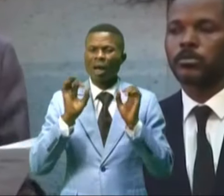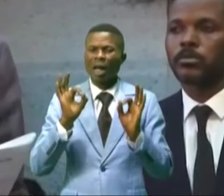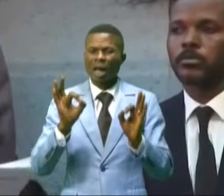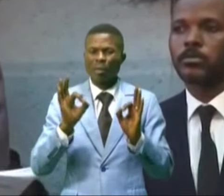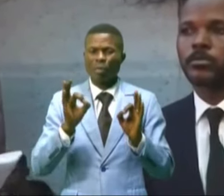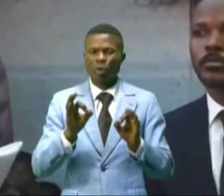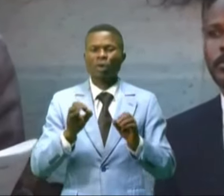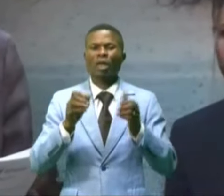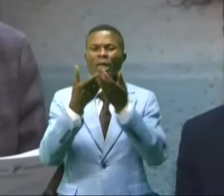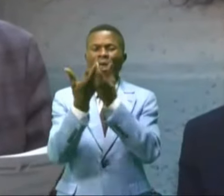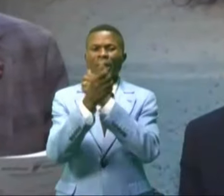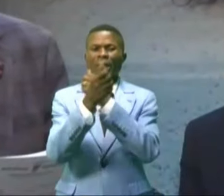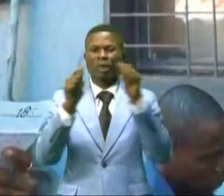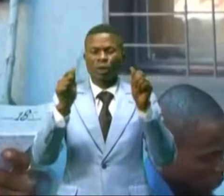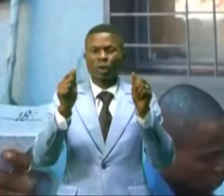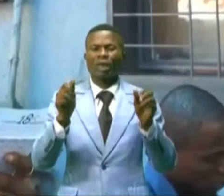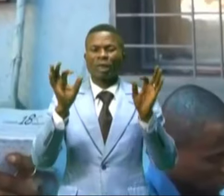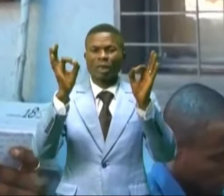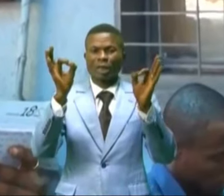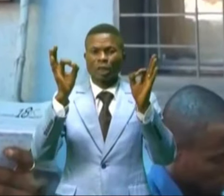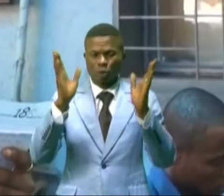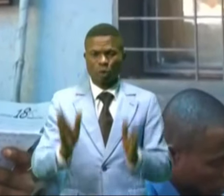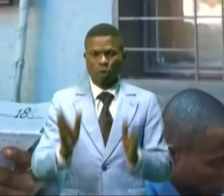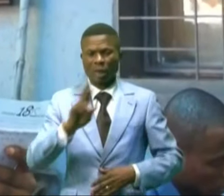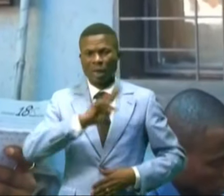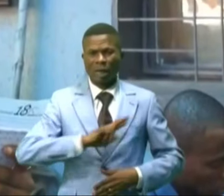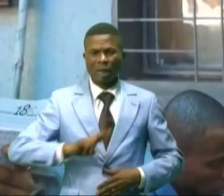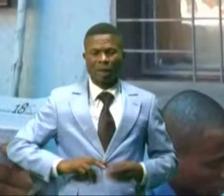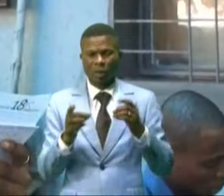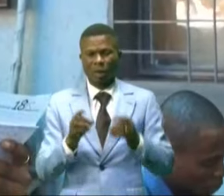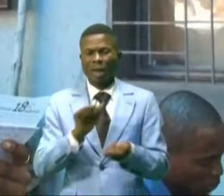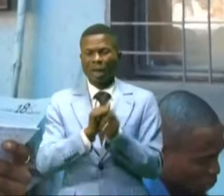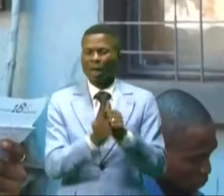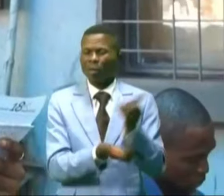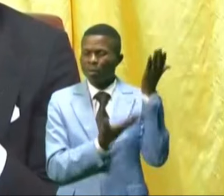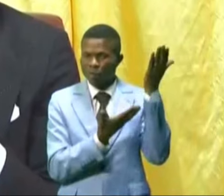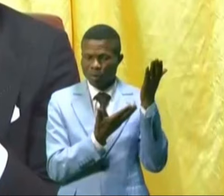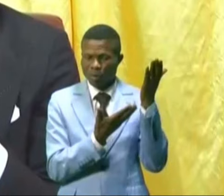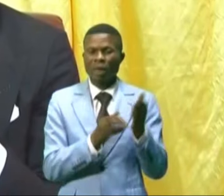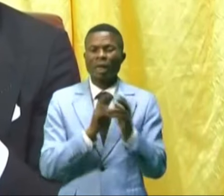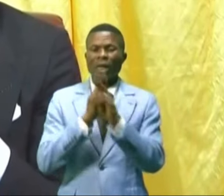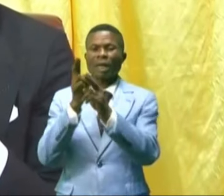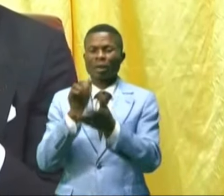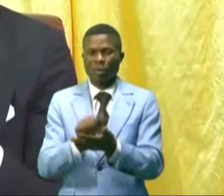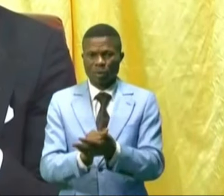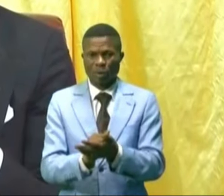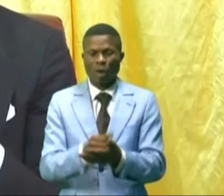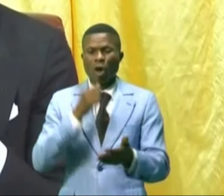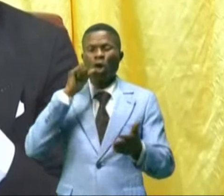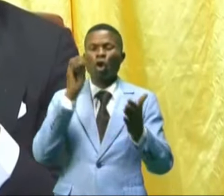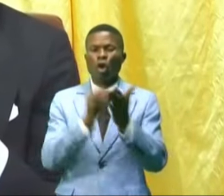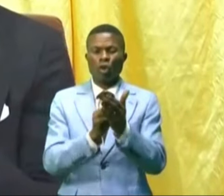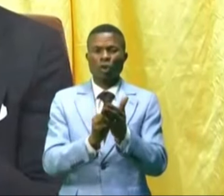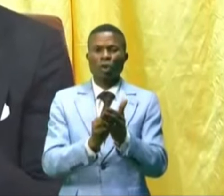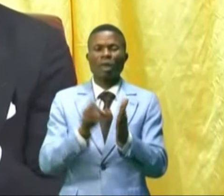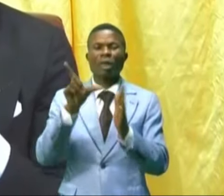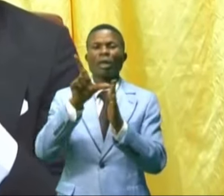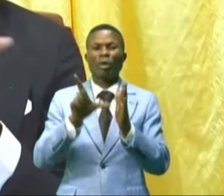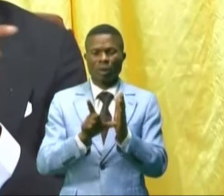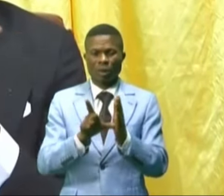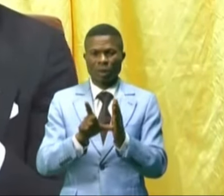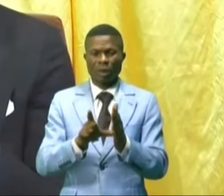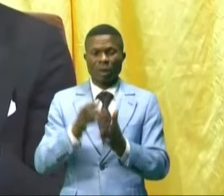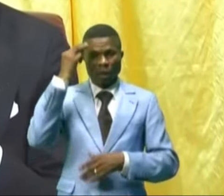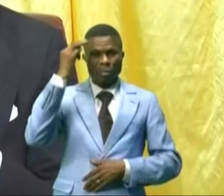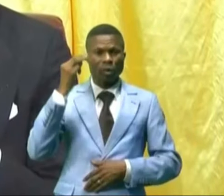de la liberté de la presse en RDC. Pour lui, le point majeur de ces états généraux, c'est l'ordonnance loi Patrick Muyaya. Dans aucun pays